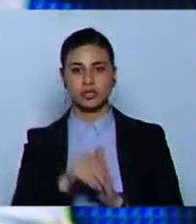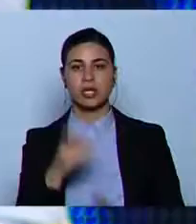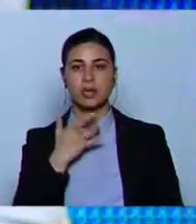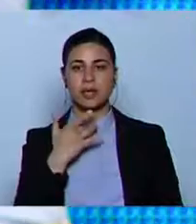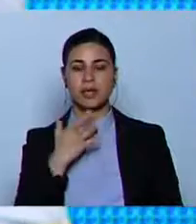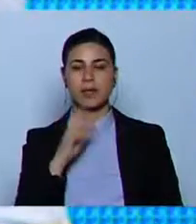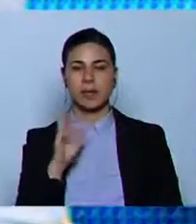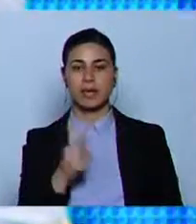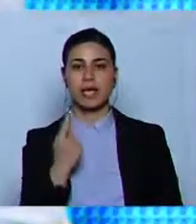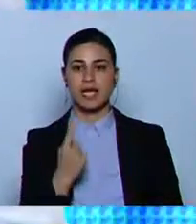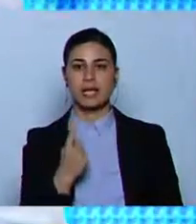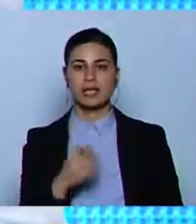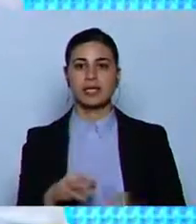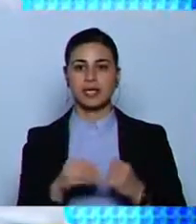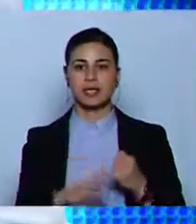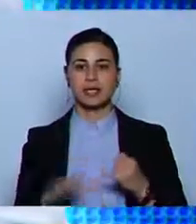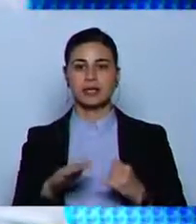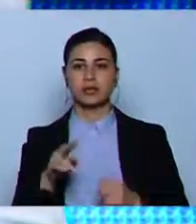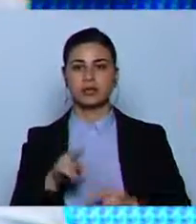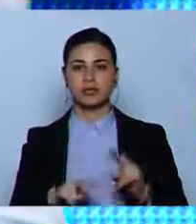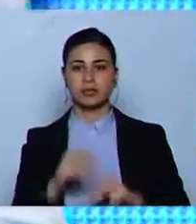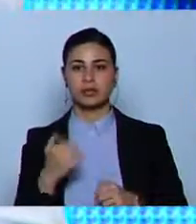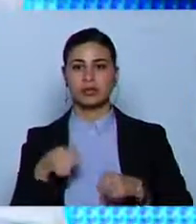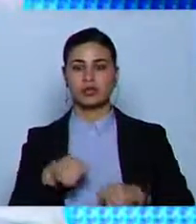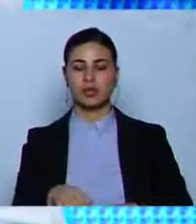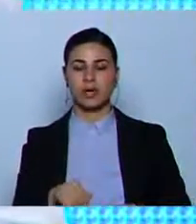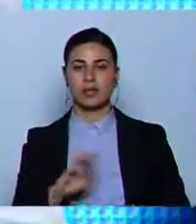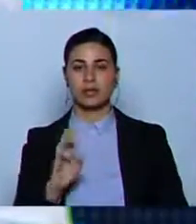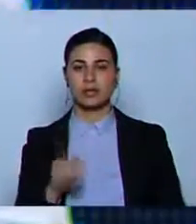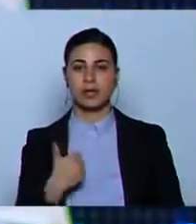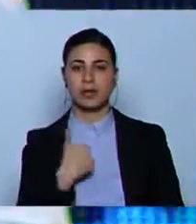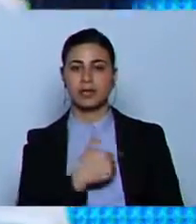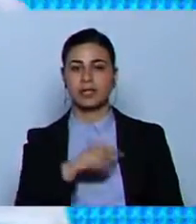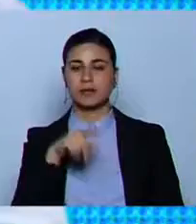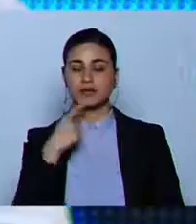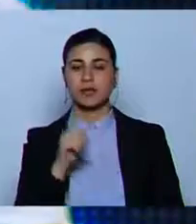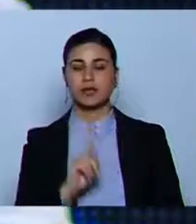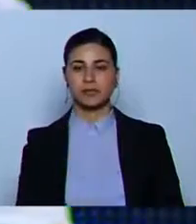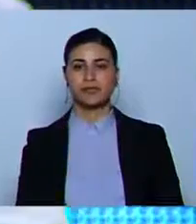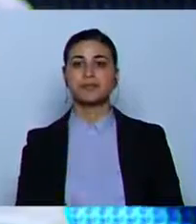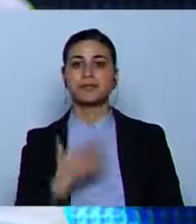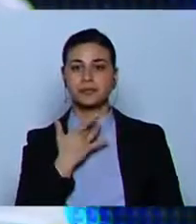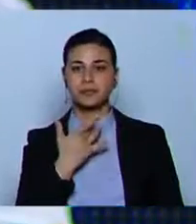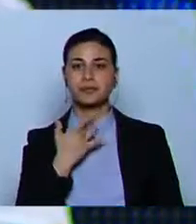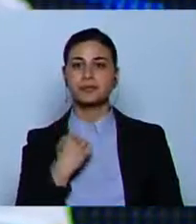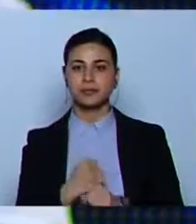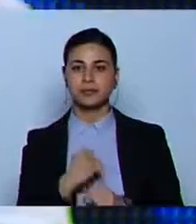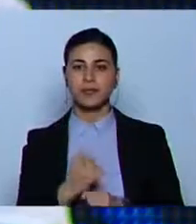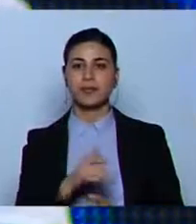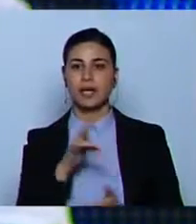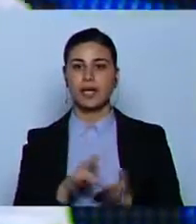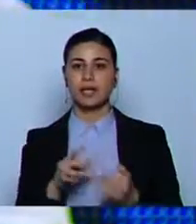მერი ერთ კონკრეტულ ტერიტორიაზე ახორციელებს მის უფლებამოსილებას. მინდა ვთქვა, რომ მერი ახორციელებს